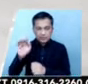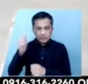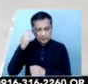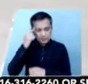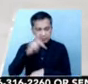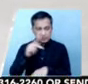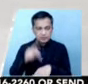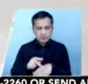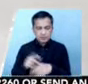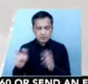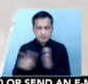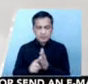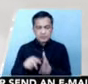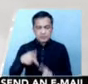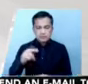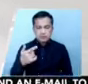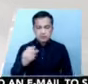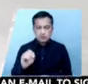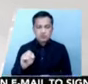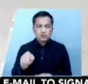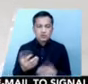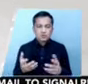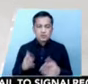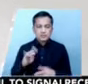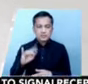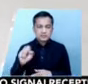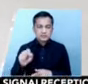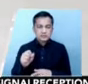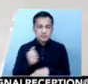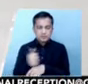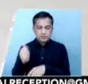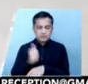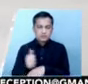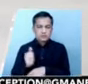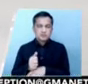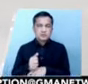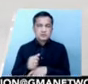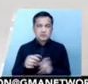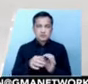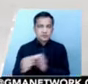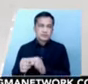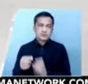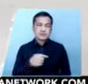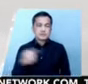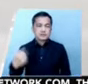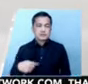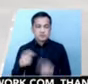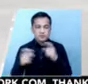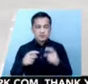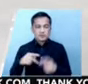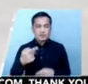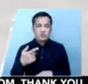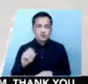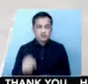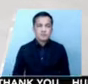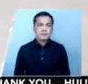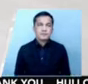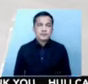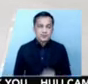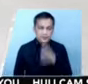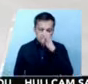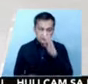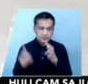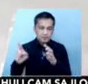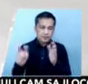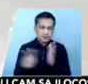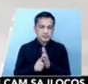ang Pogo wala nilang basehan ang mga paratang na naguugnay sa China sa operasyon ng Pogo mahigpit daw na ipinagbabawal ng mga batas